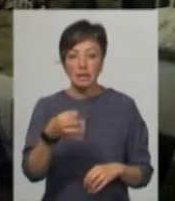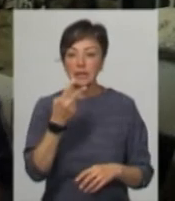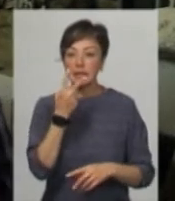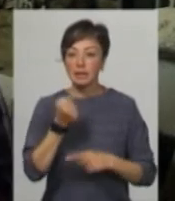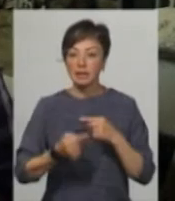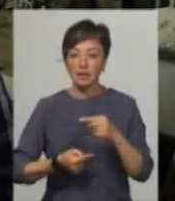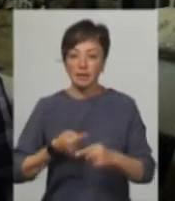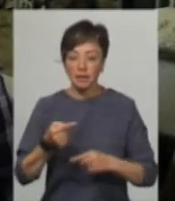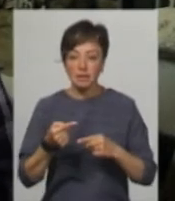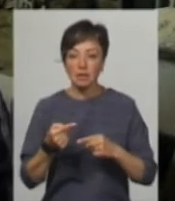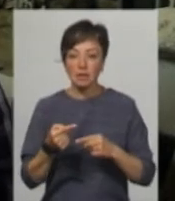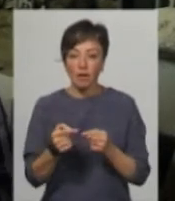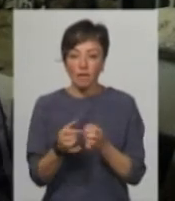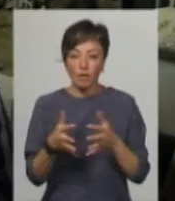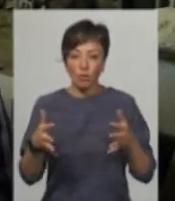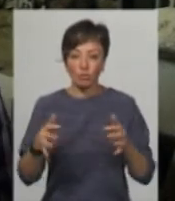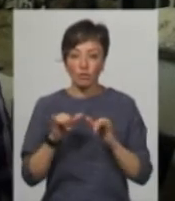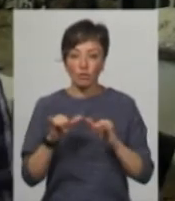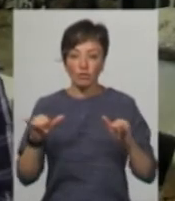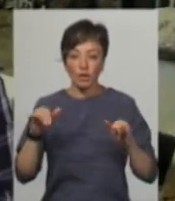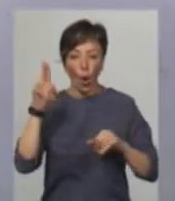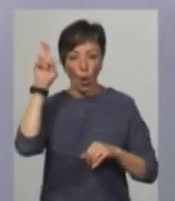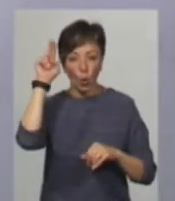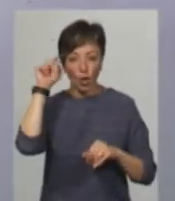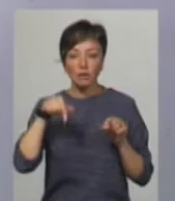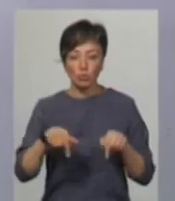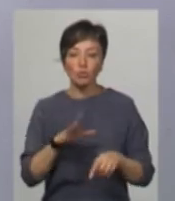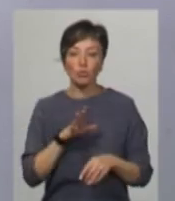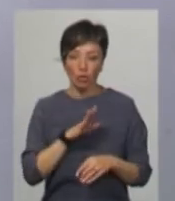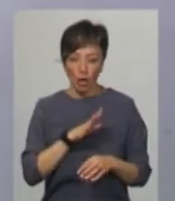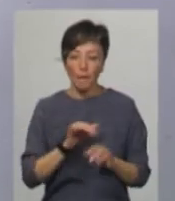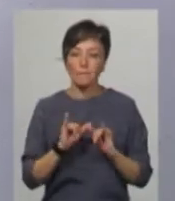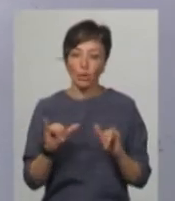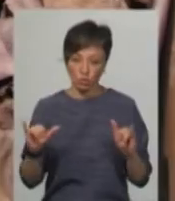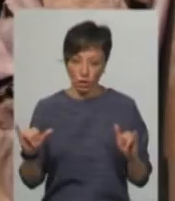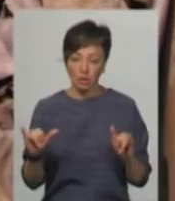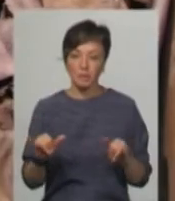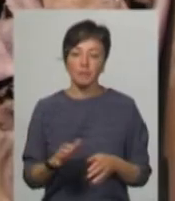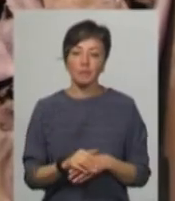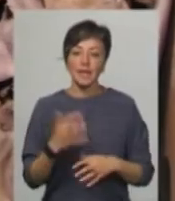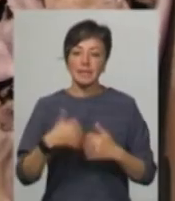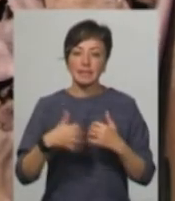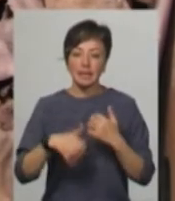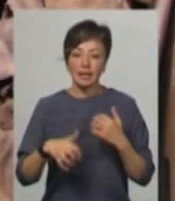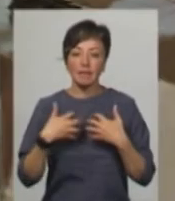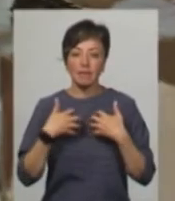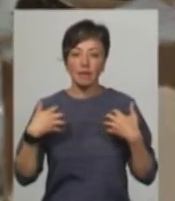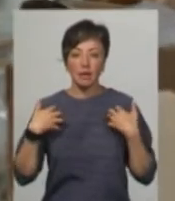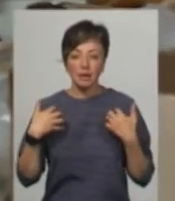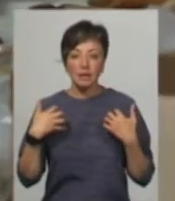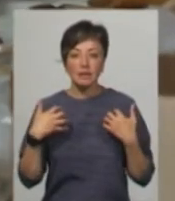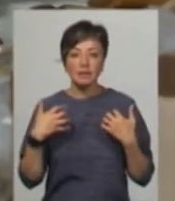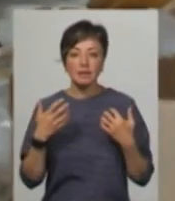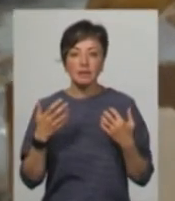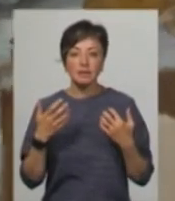традиція вирощування і розведення кроликів все ж таки тут була досить поширена. Серед диких тварин найбільшу частку